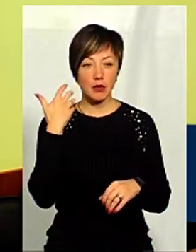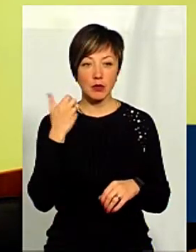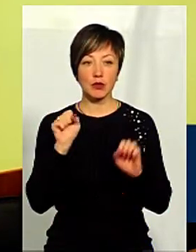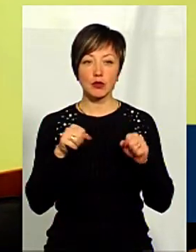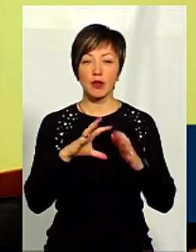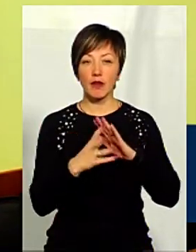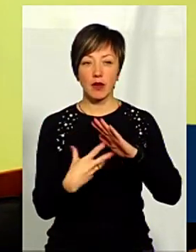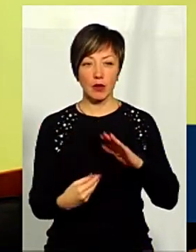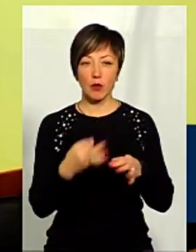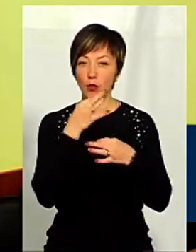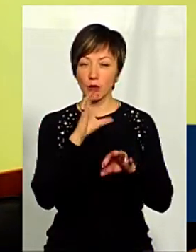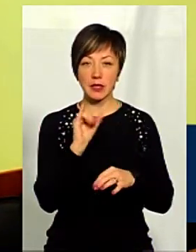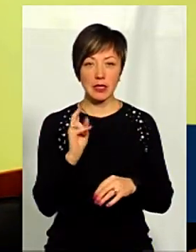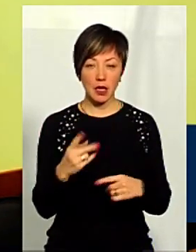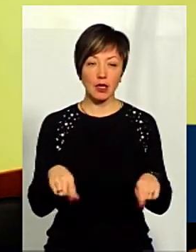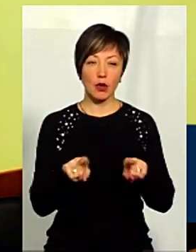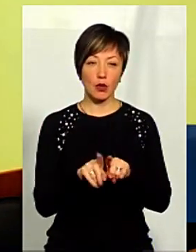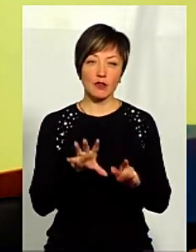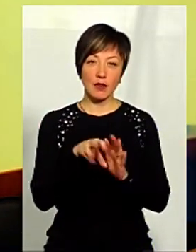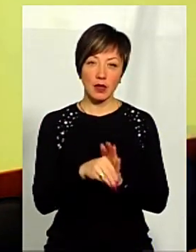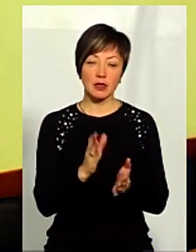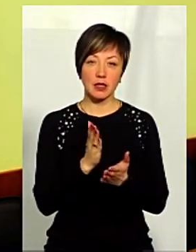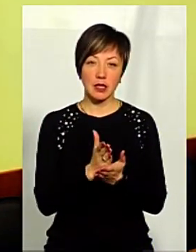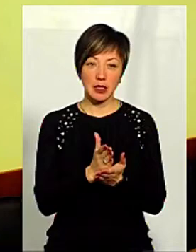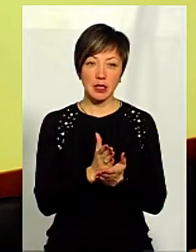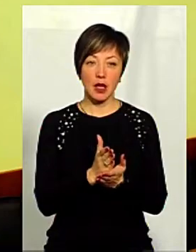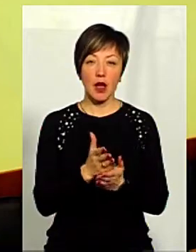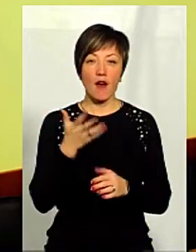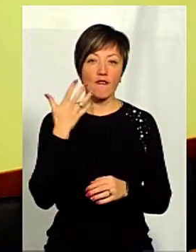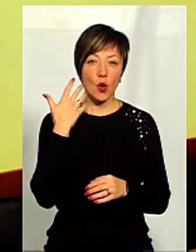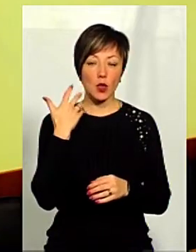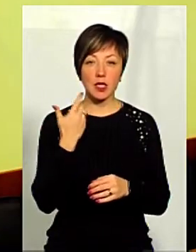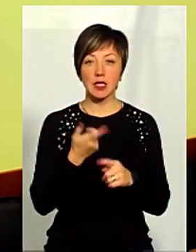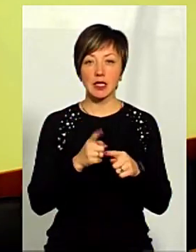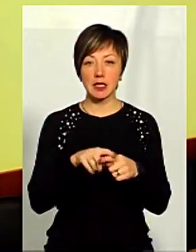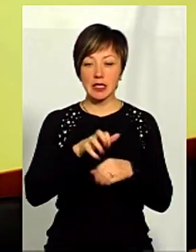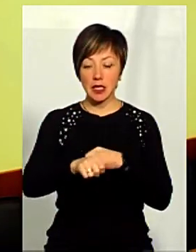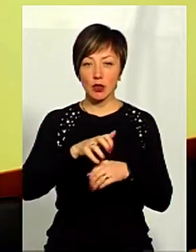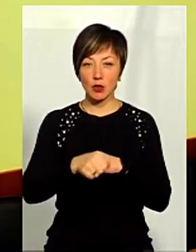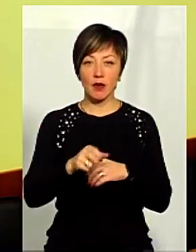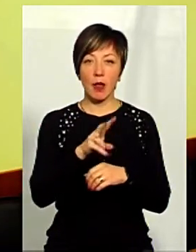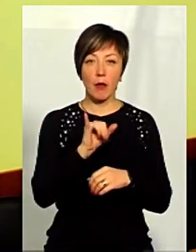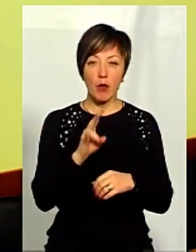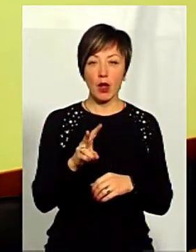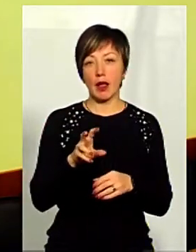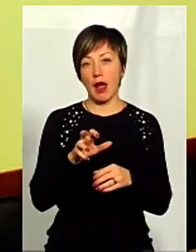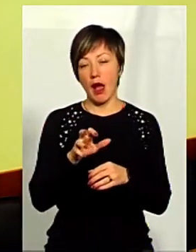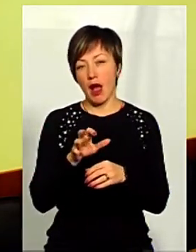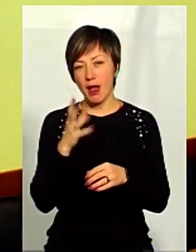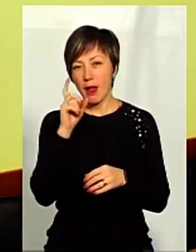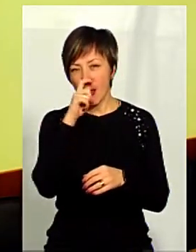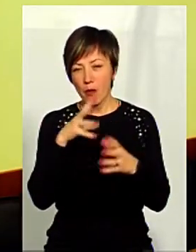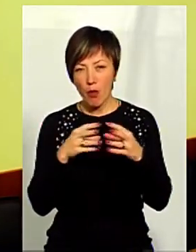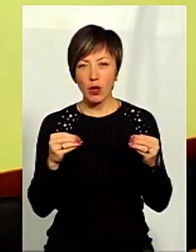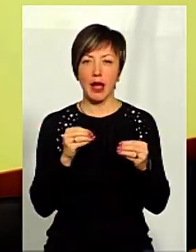бути виноградні, будь-який сік. А також в склад ще й входять фрукти. В основному це цитрусові, це лимон, апельсин. Але на сьогоднішній